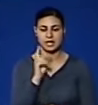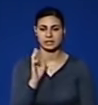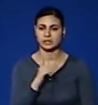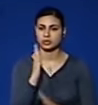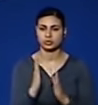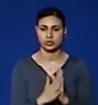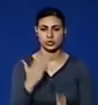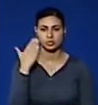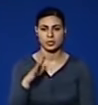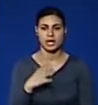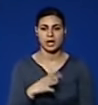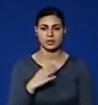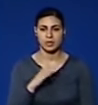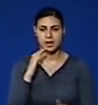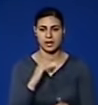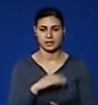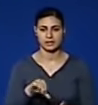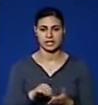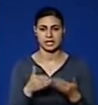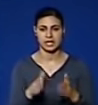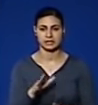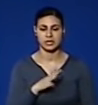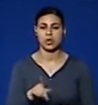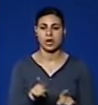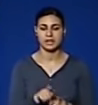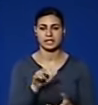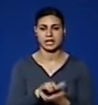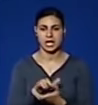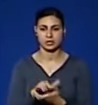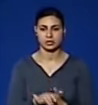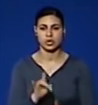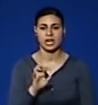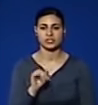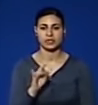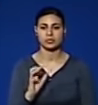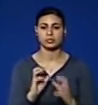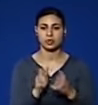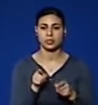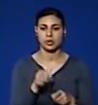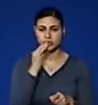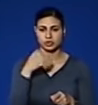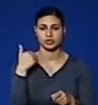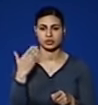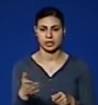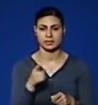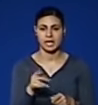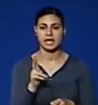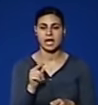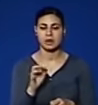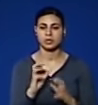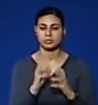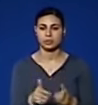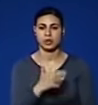სრულიად უცნობმა ქართველმა მეცო-სოპრანომ გახსნა. ასე გაიცნო ანიტა რაჭველიშვილი მსოფლიომ. მას შემდეგ კარმენი ანიტა მსოფლიოს